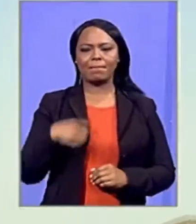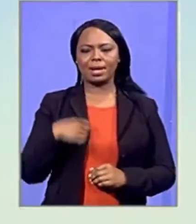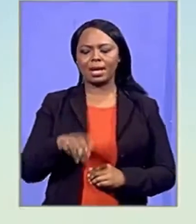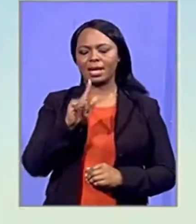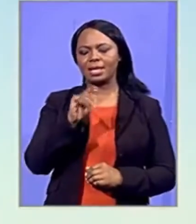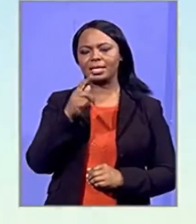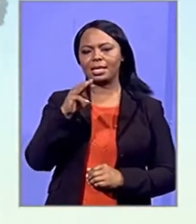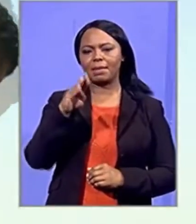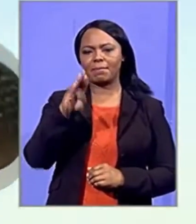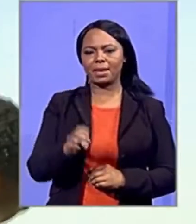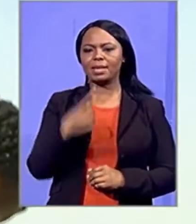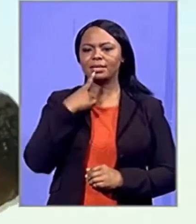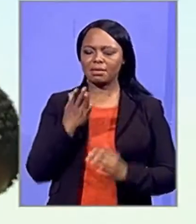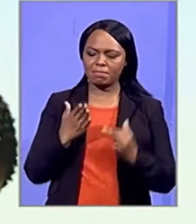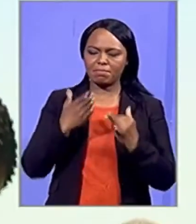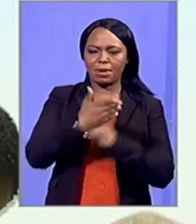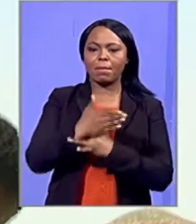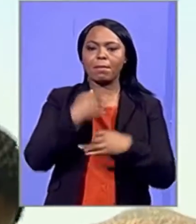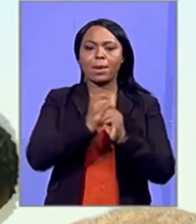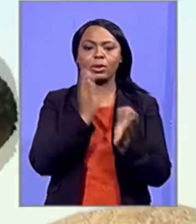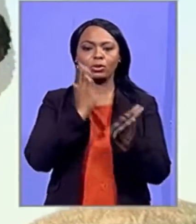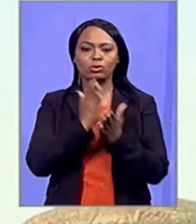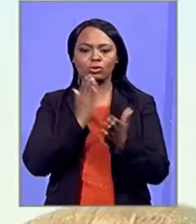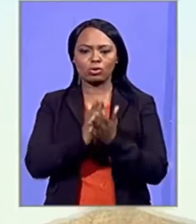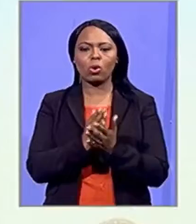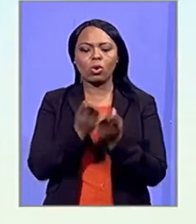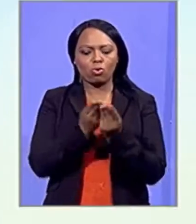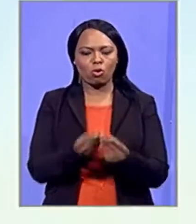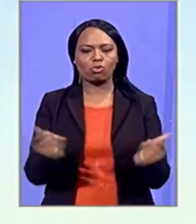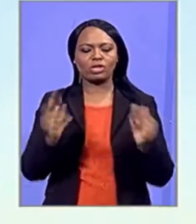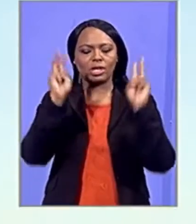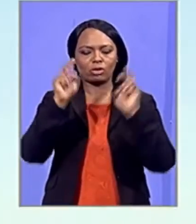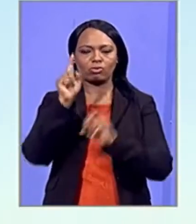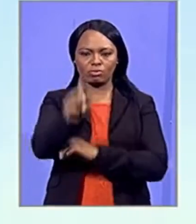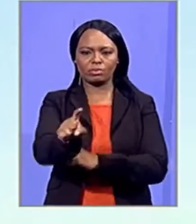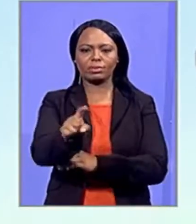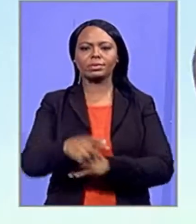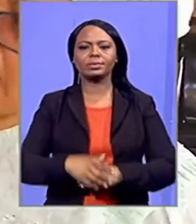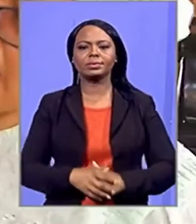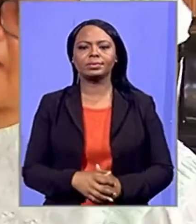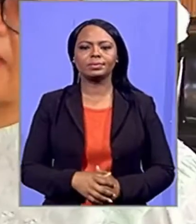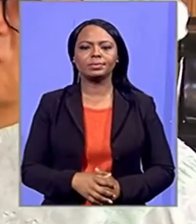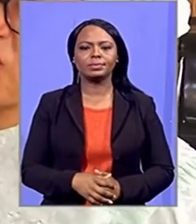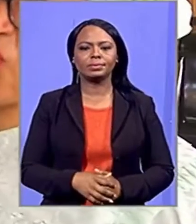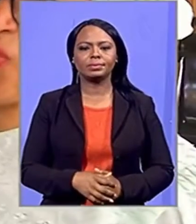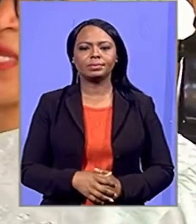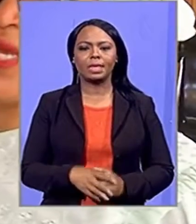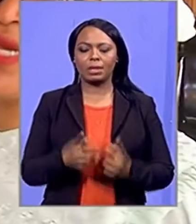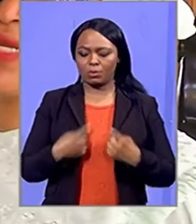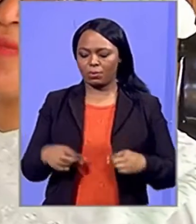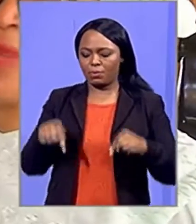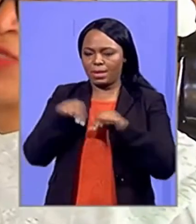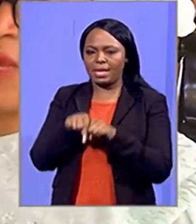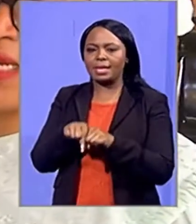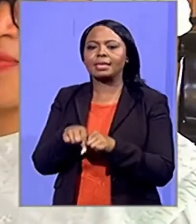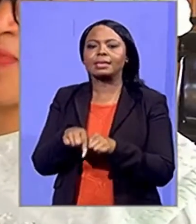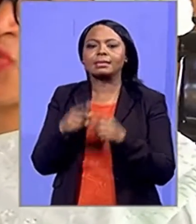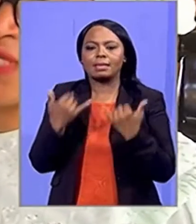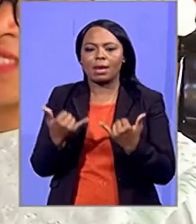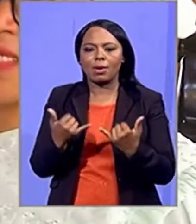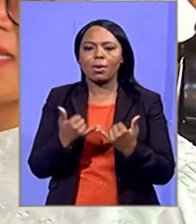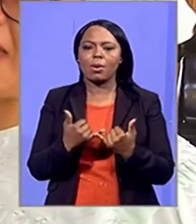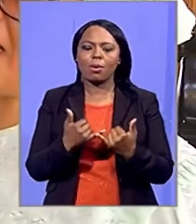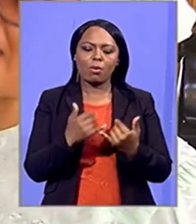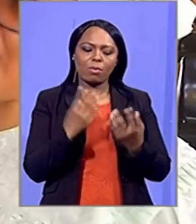Nkumpi o re o tlo tsenya letsogo go netefatša gore go ba le tharollo mo phareleng ye. Le rena re swantse gore batho ba